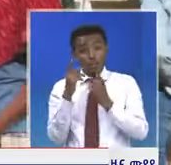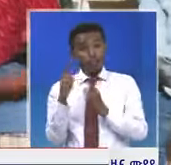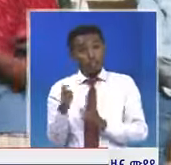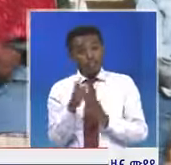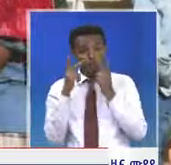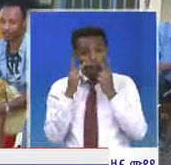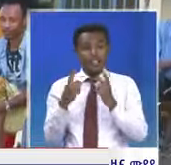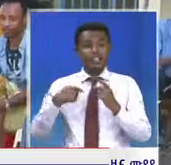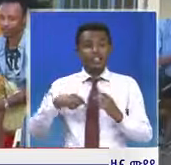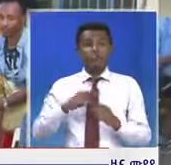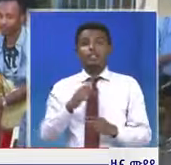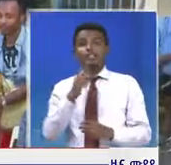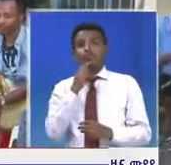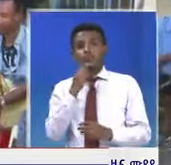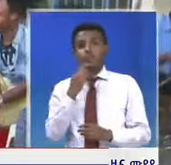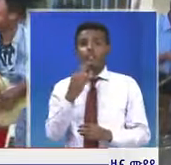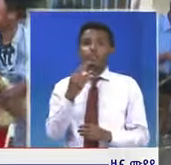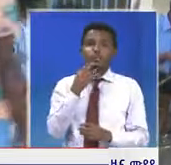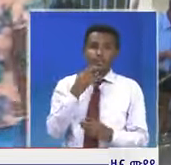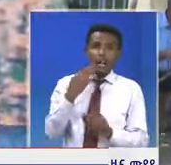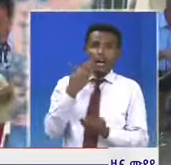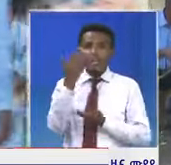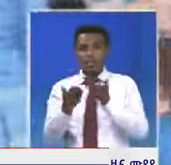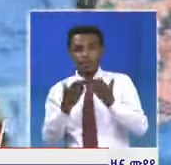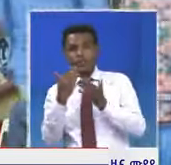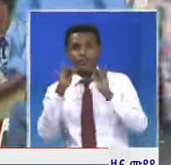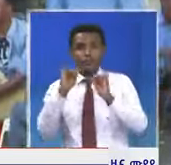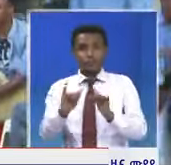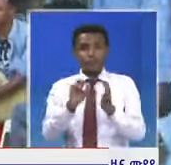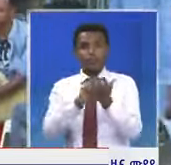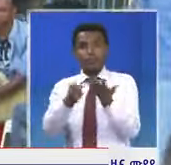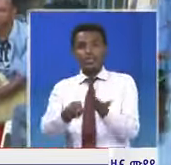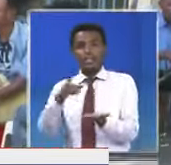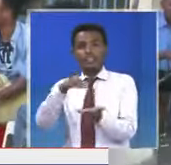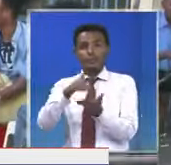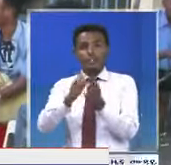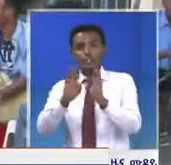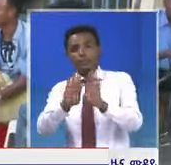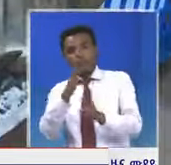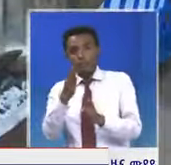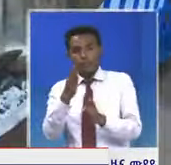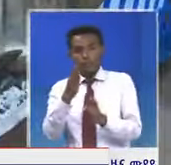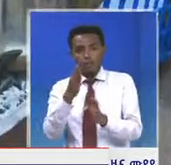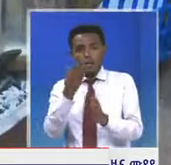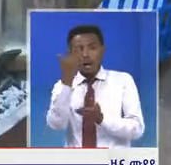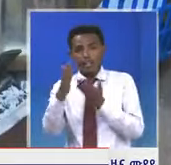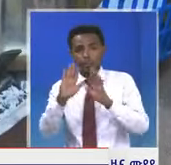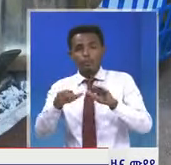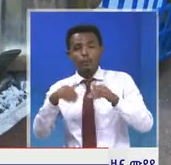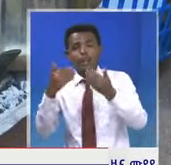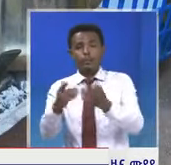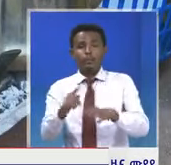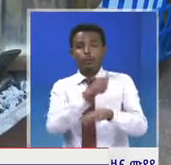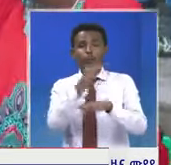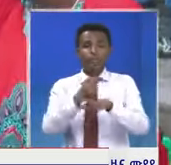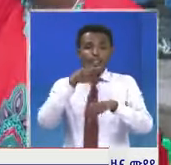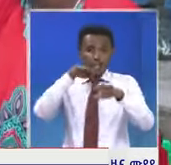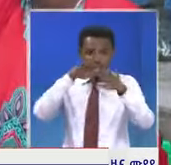እኛም የቁርስና የምሳ አገልግሎት እዚህ ወልዲያ ከተማ ላይ በተከፈቱ ምግብ አገልግሎት በሚያቀርቡ ተቋማት ላይ